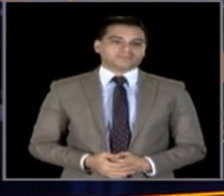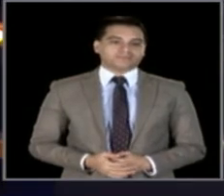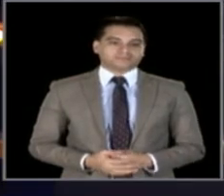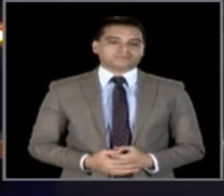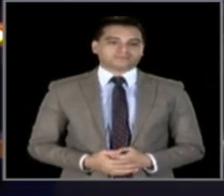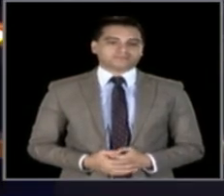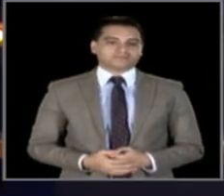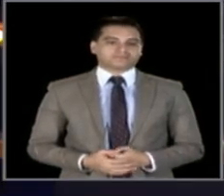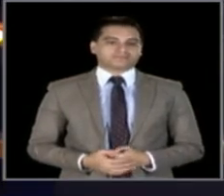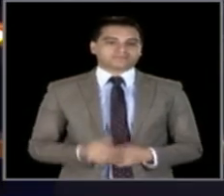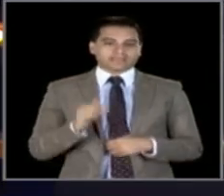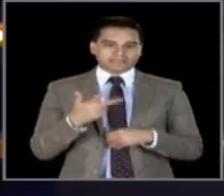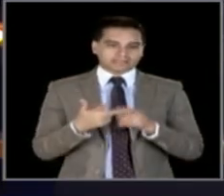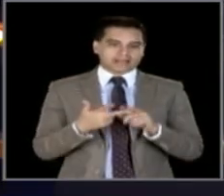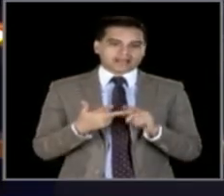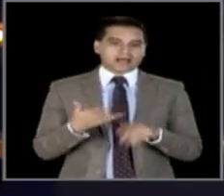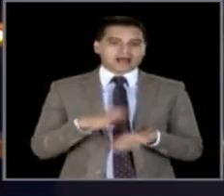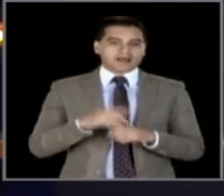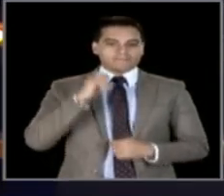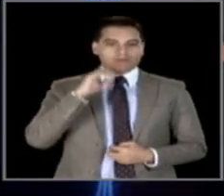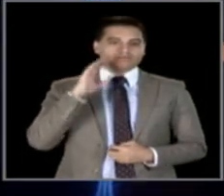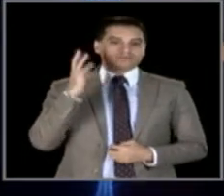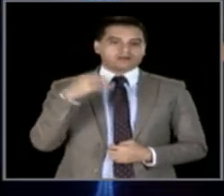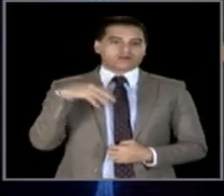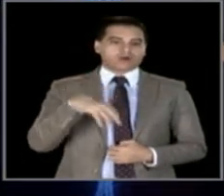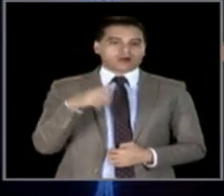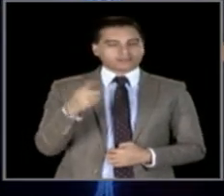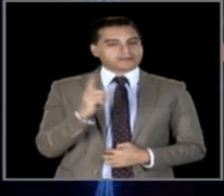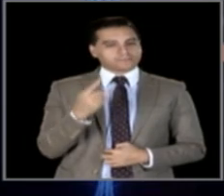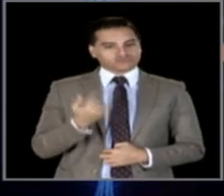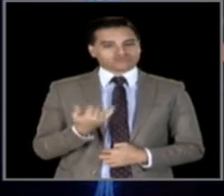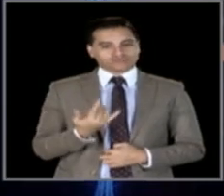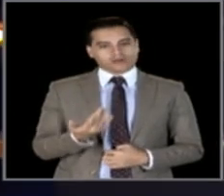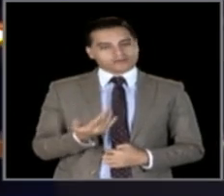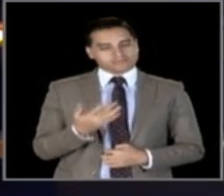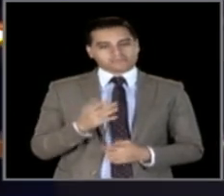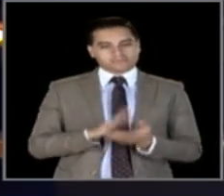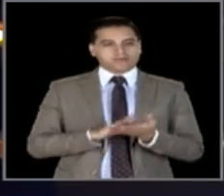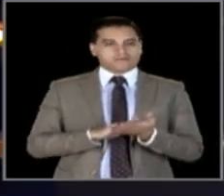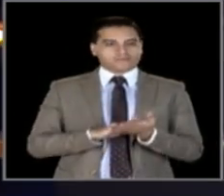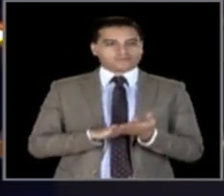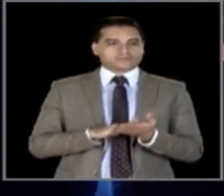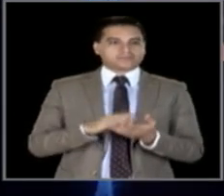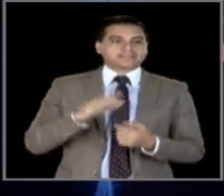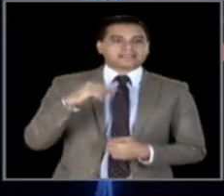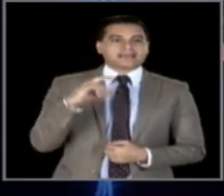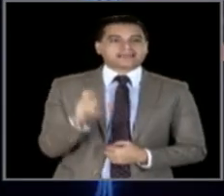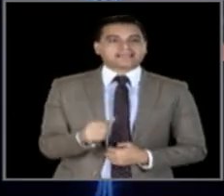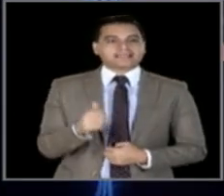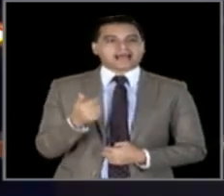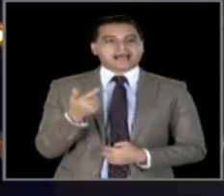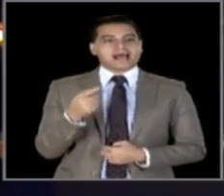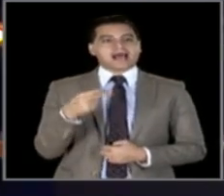لا، مركز ثالث على مستوى محافظه القاهره ده مش سهل. اكيد. برافو عليك. دينا عادل، اخبارك ايه؟ الحمد